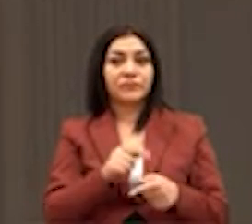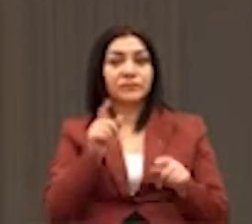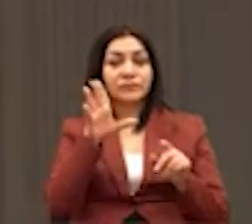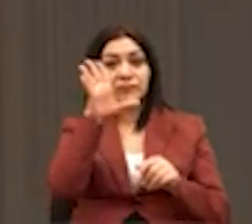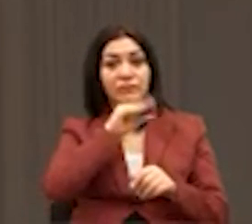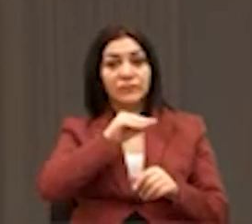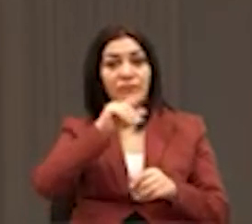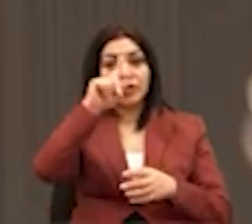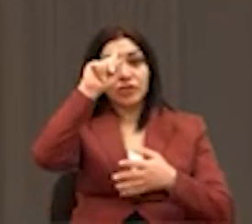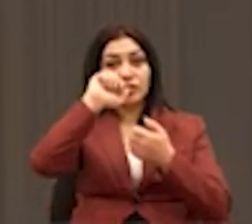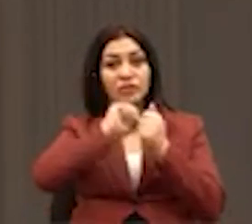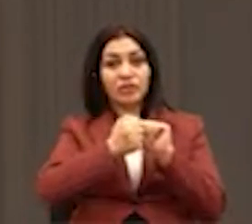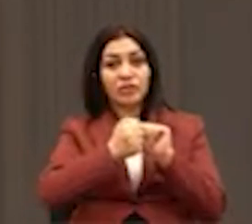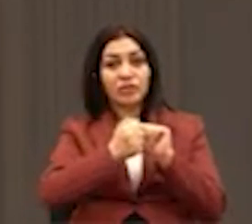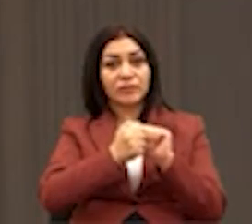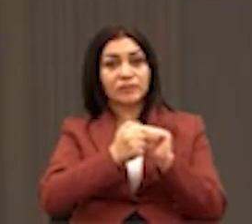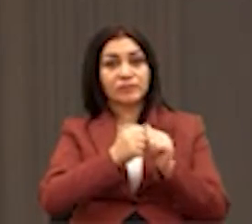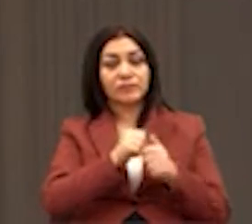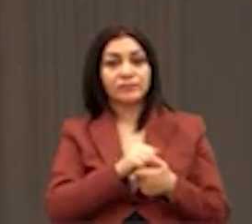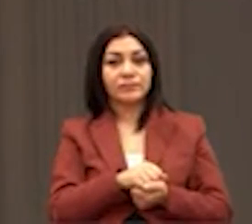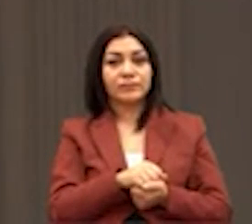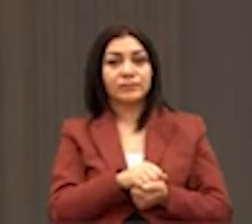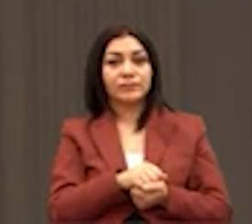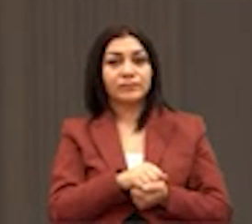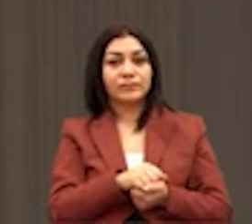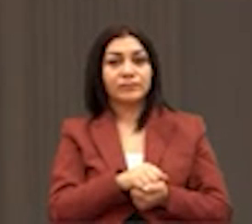վերհիշել, այսպես իրադարձություններ են։